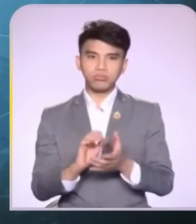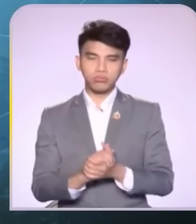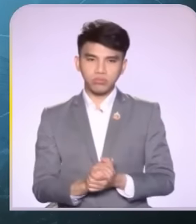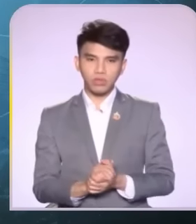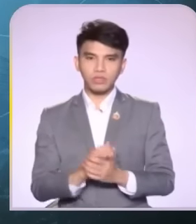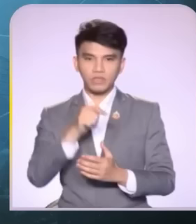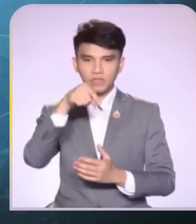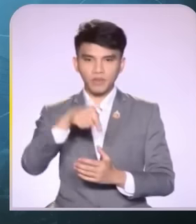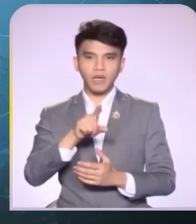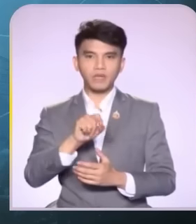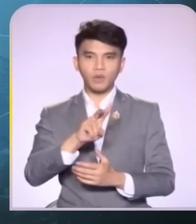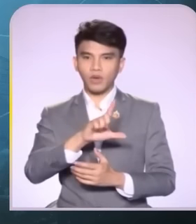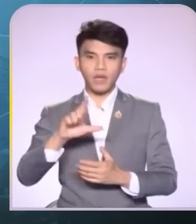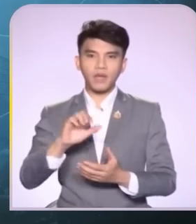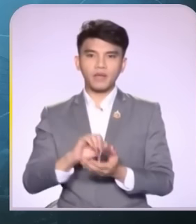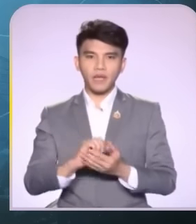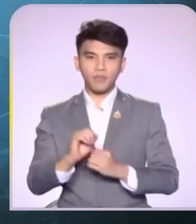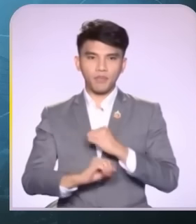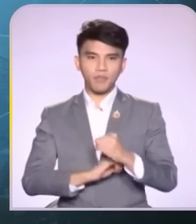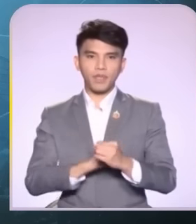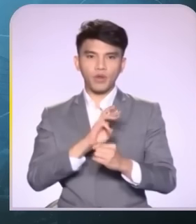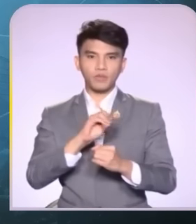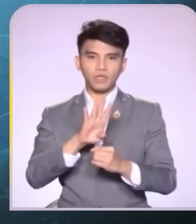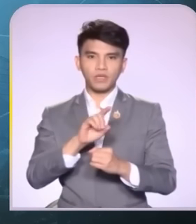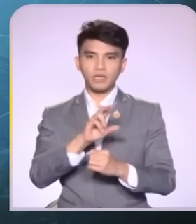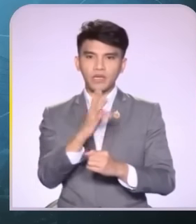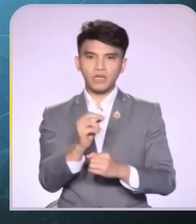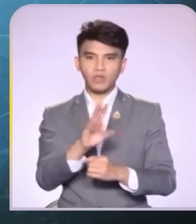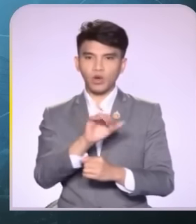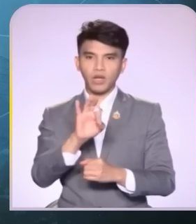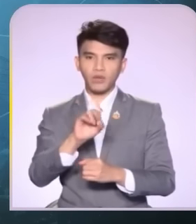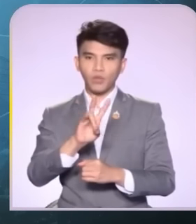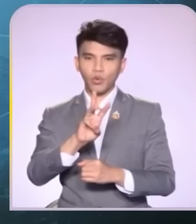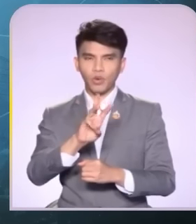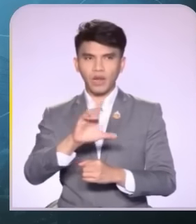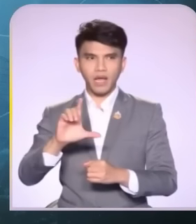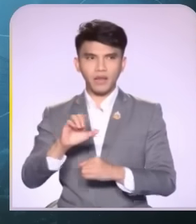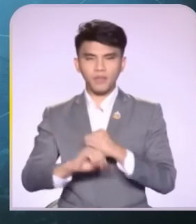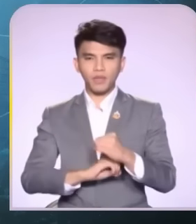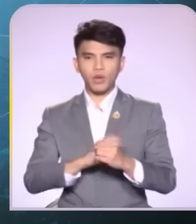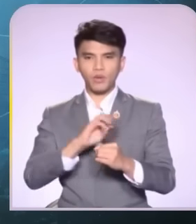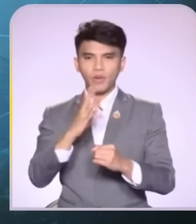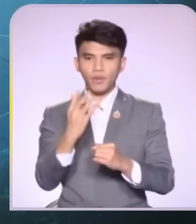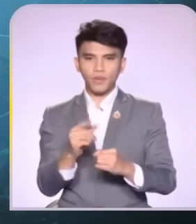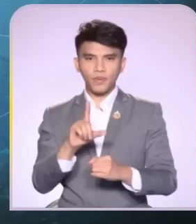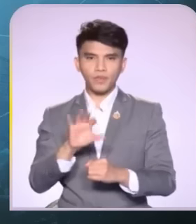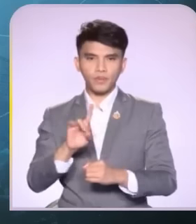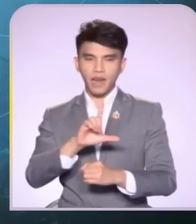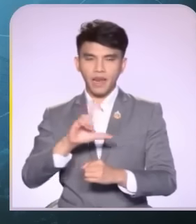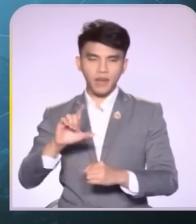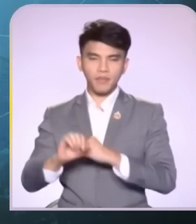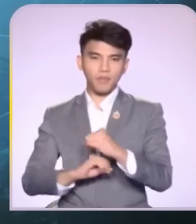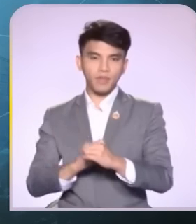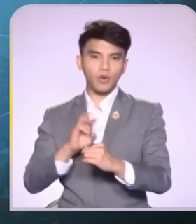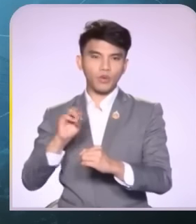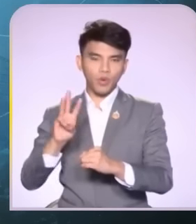จาก 1,022 ล้านบาทในปี64เหลือ296ล้านบาทในปี65และมาเหลือ28ล้านบาท